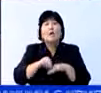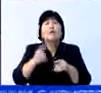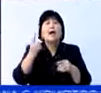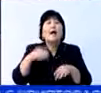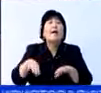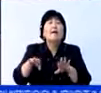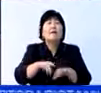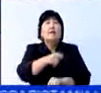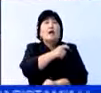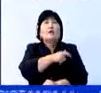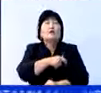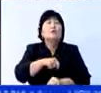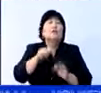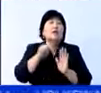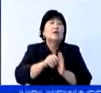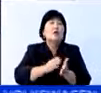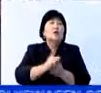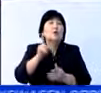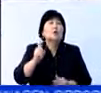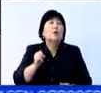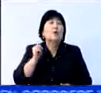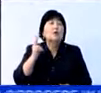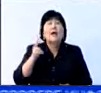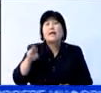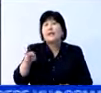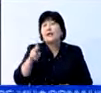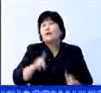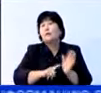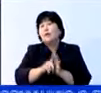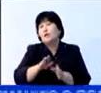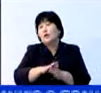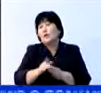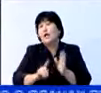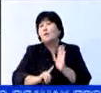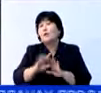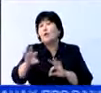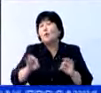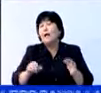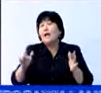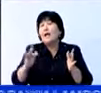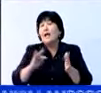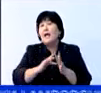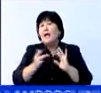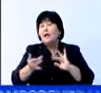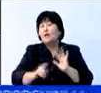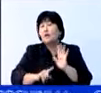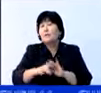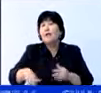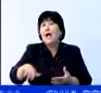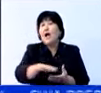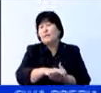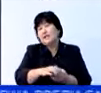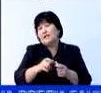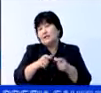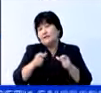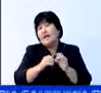единая дежурно-диспетчерская служба 112. С декабря начнется реализация пилотного проекта электронного билетирования общественного